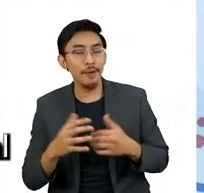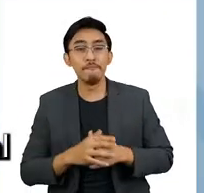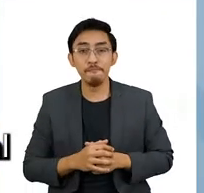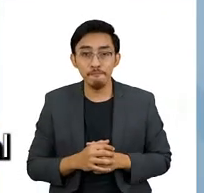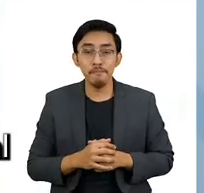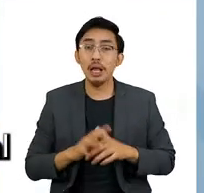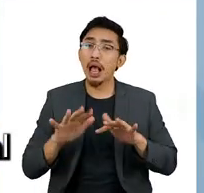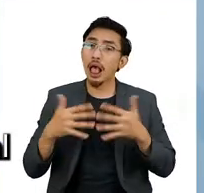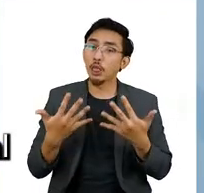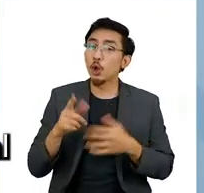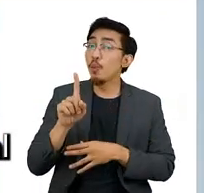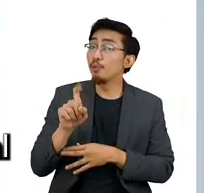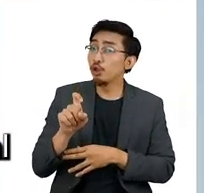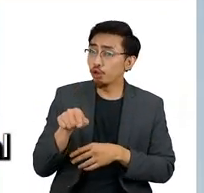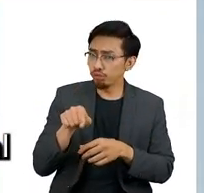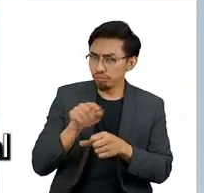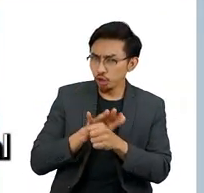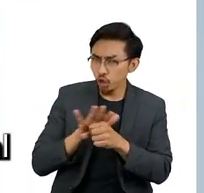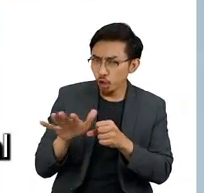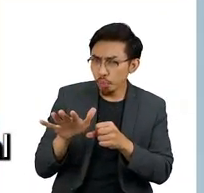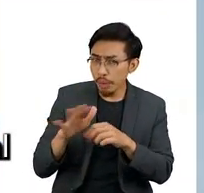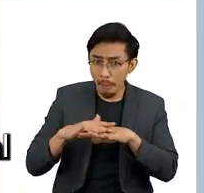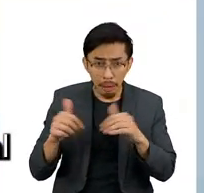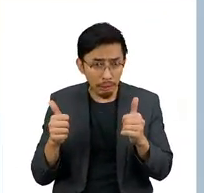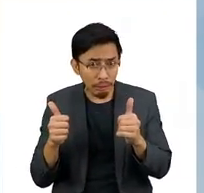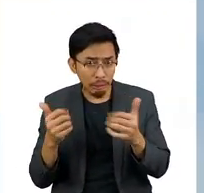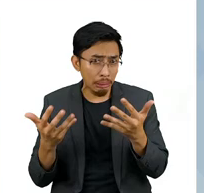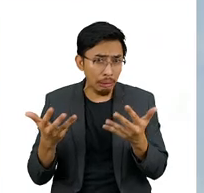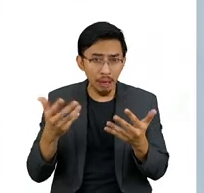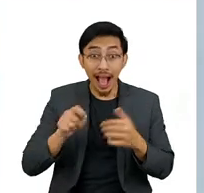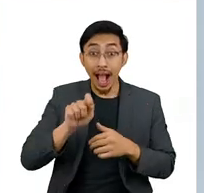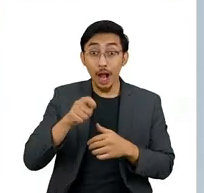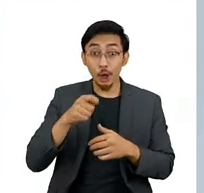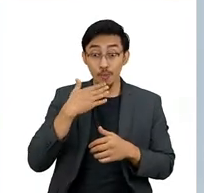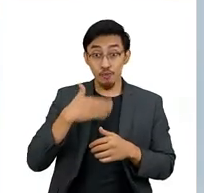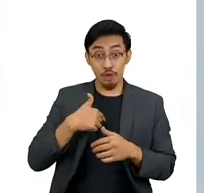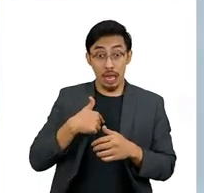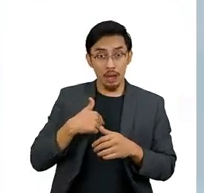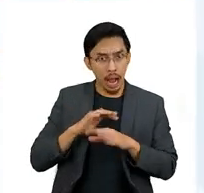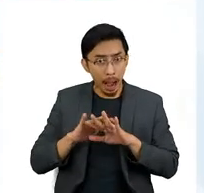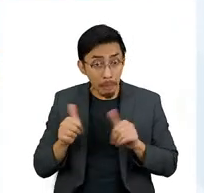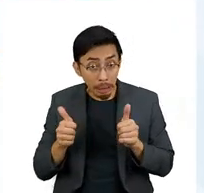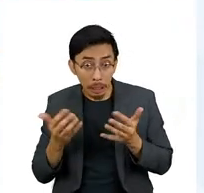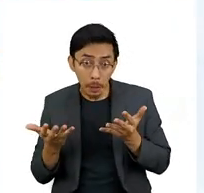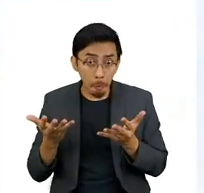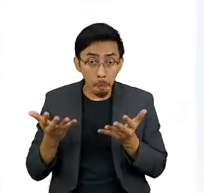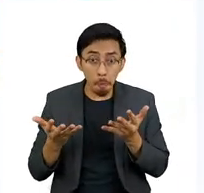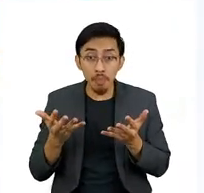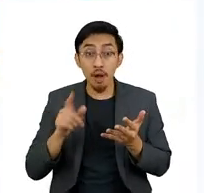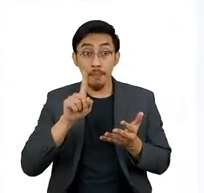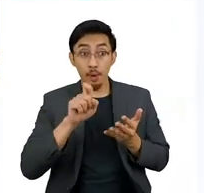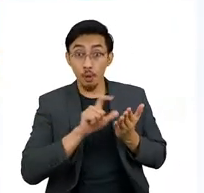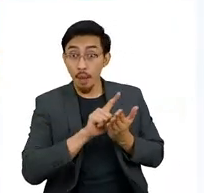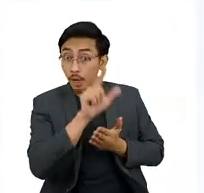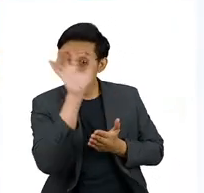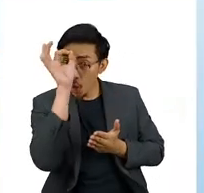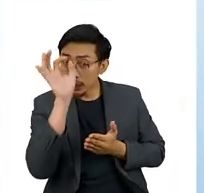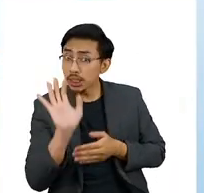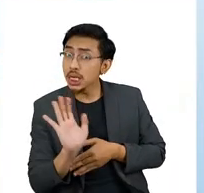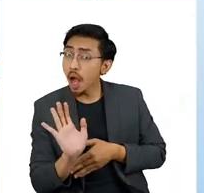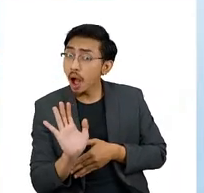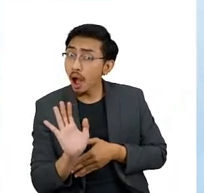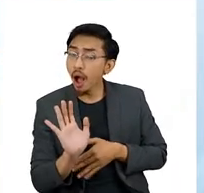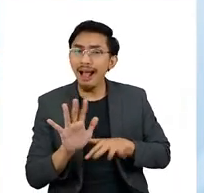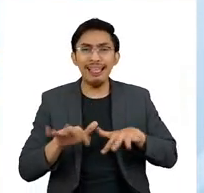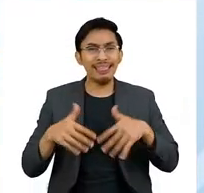atau kebutuhannya cukup dengan peningkatan keamanan digital pada akun-akun yang kita miliki Perlukah untuk melapor ke polisi